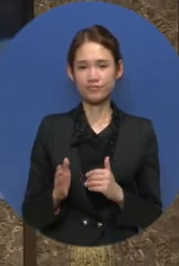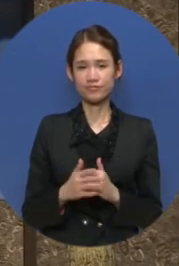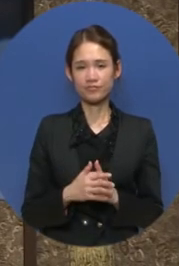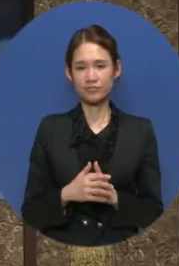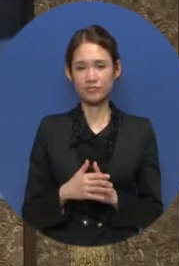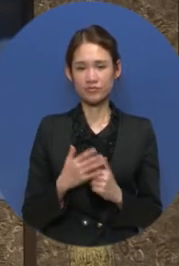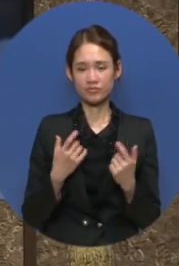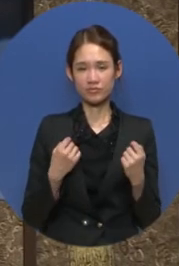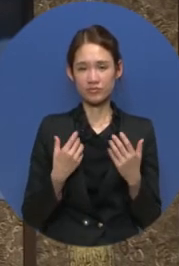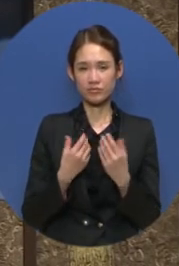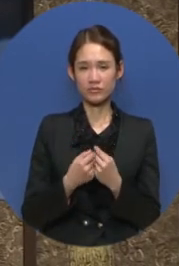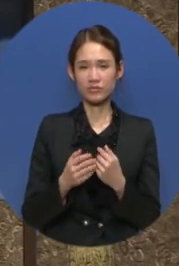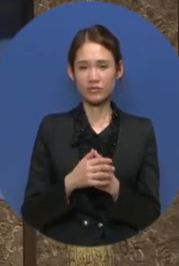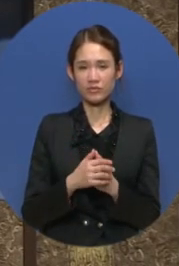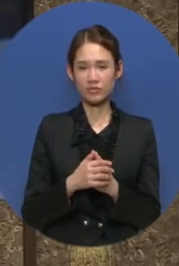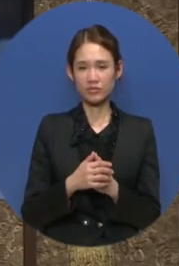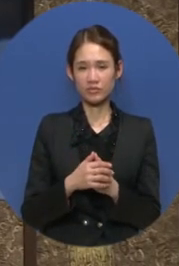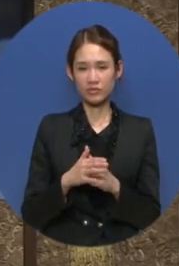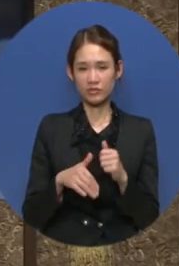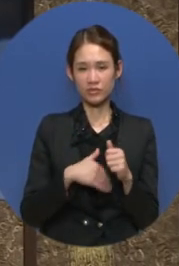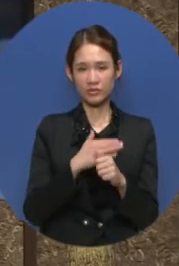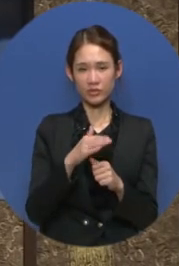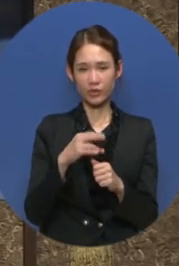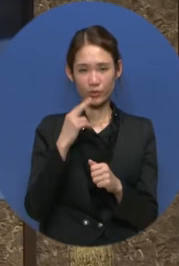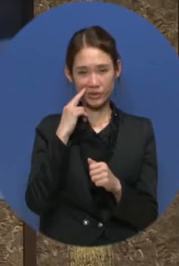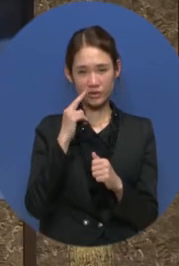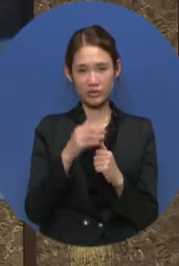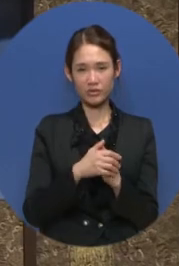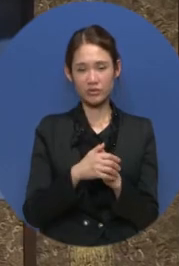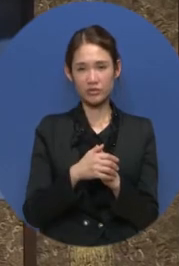저 같은 경우는 어떻게 보면은 되게 좀